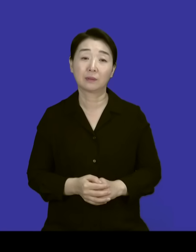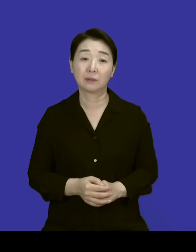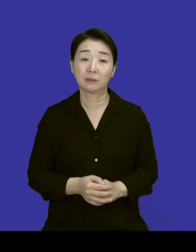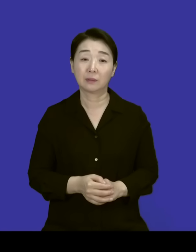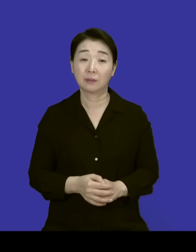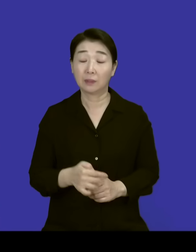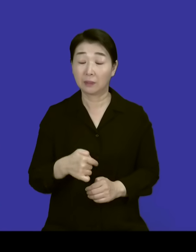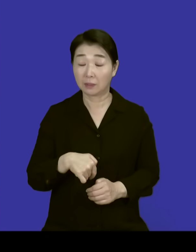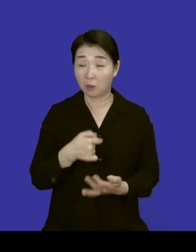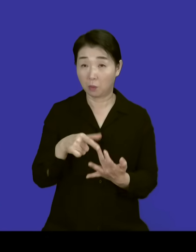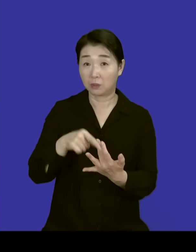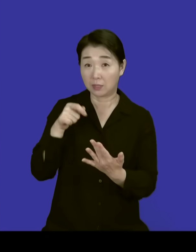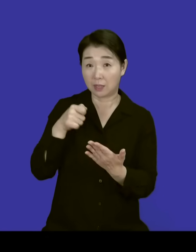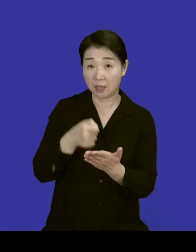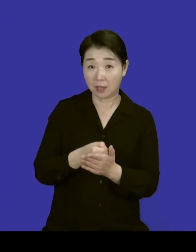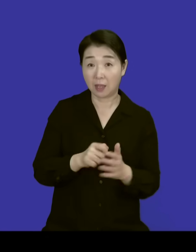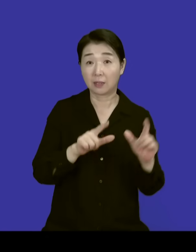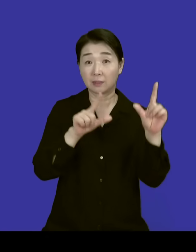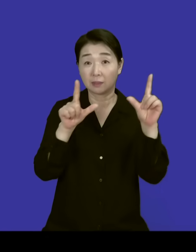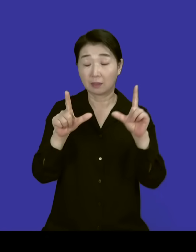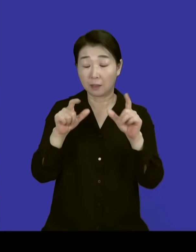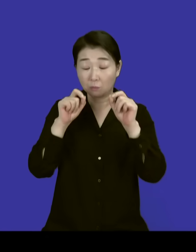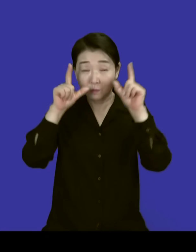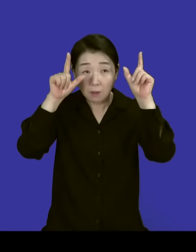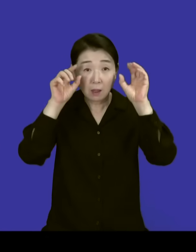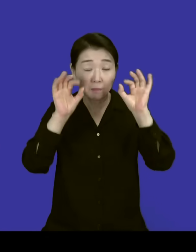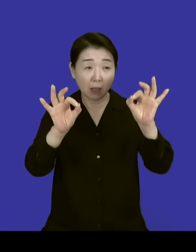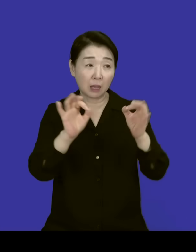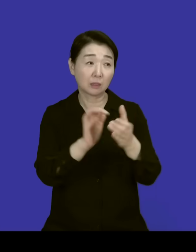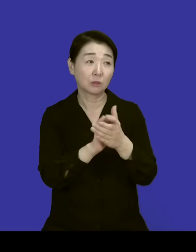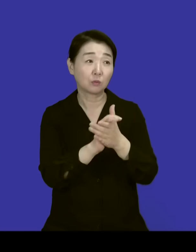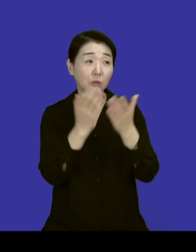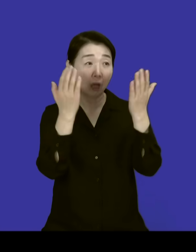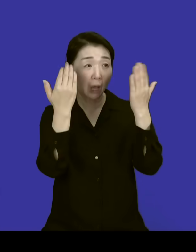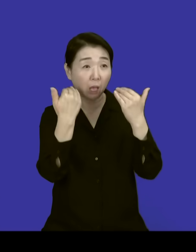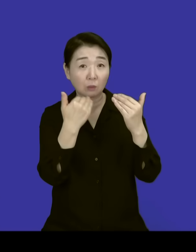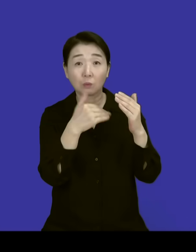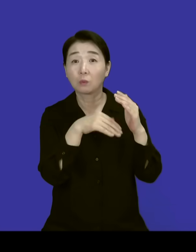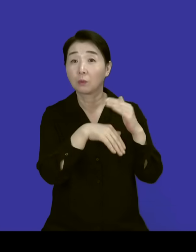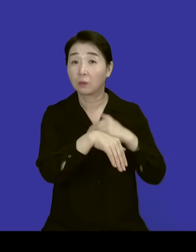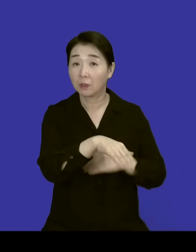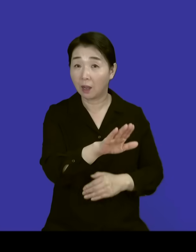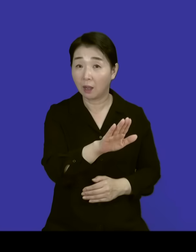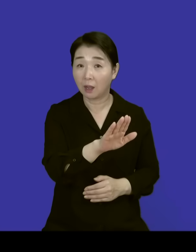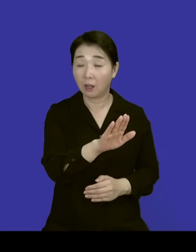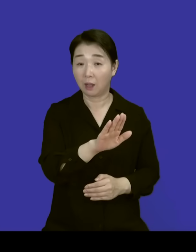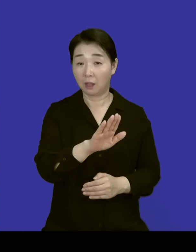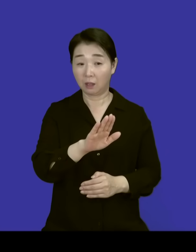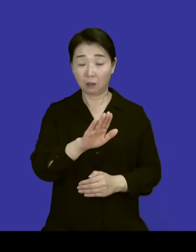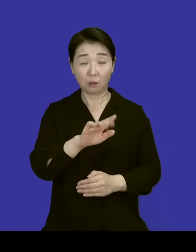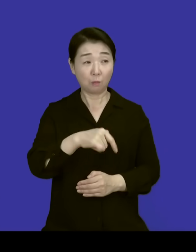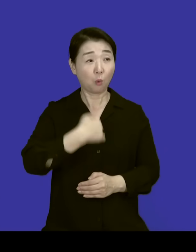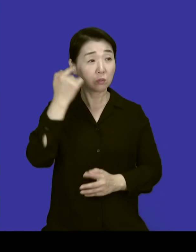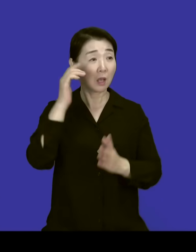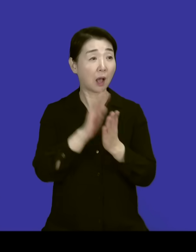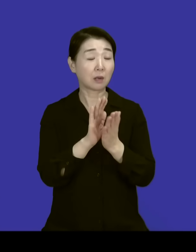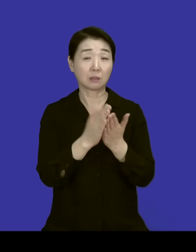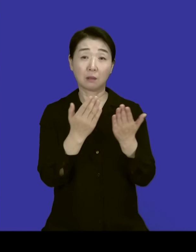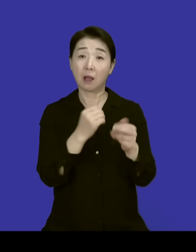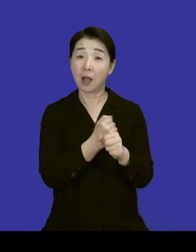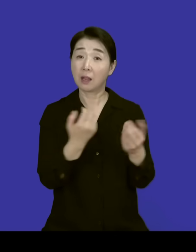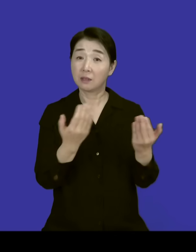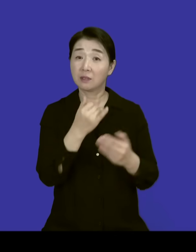택한 삶이긴 하지만 눈을 떠보고 나면 친구들은 학교도 가고 뭐 네네. 다 뭐 자기들 할 일이 있어서 저랑